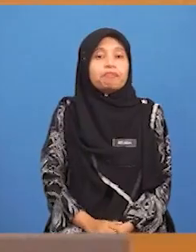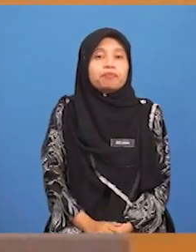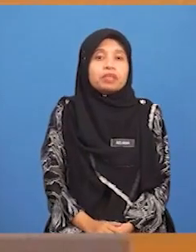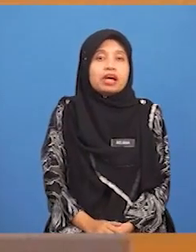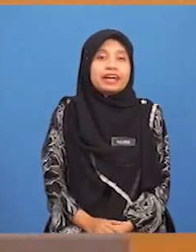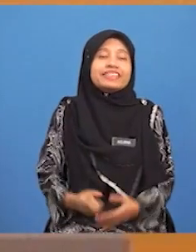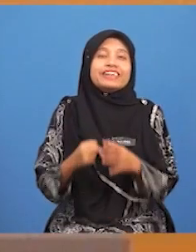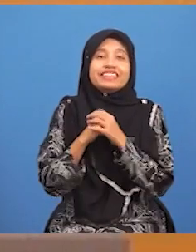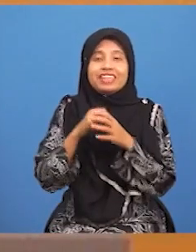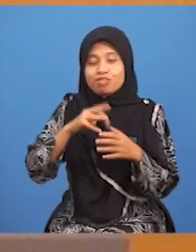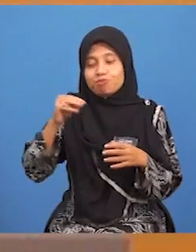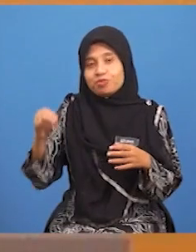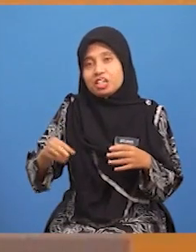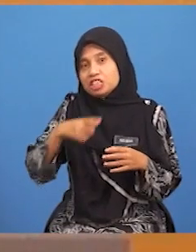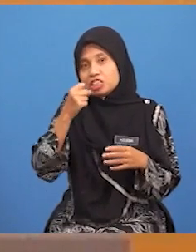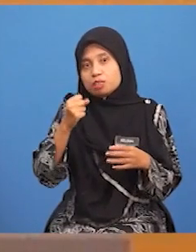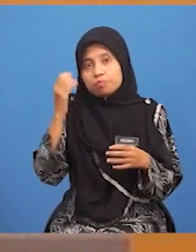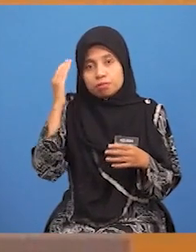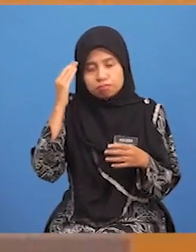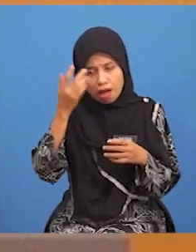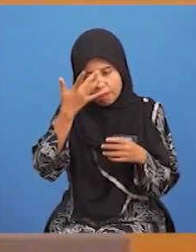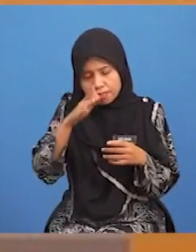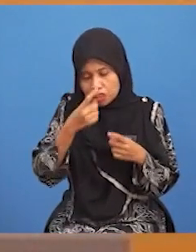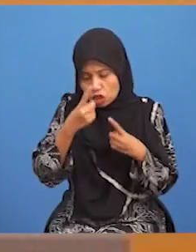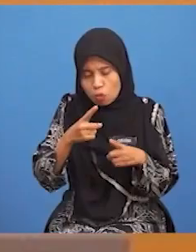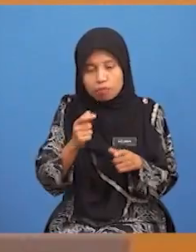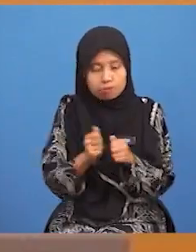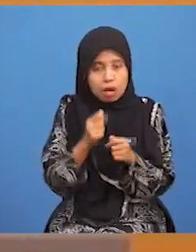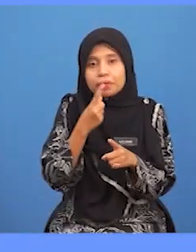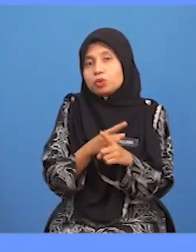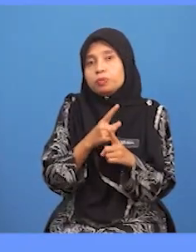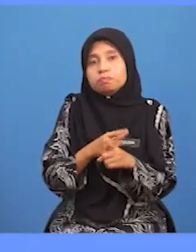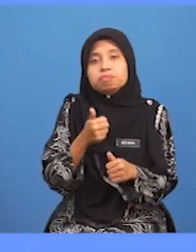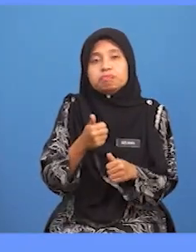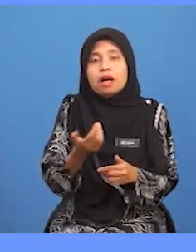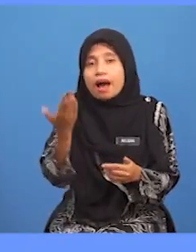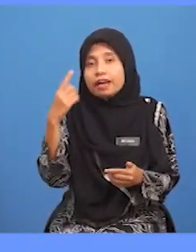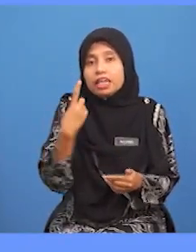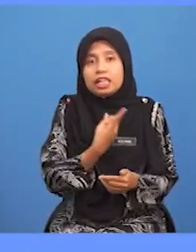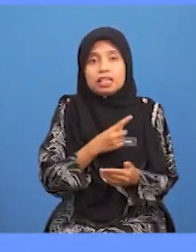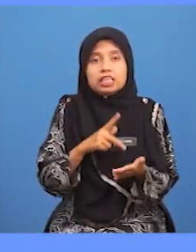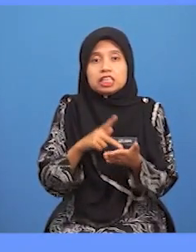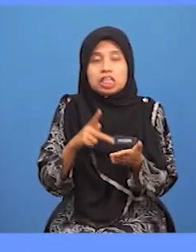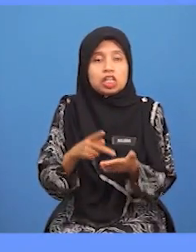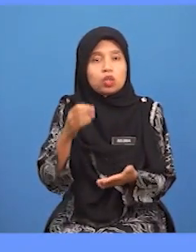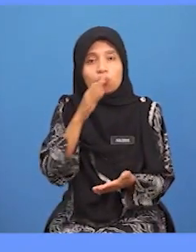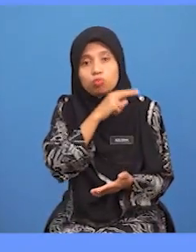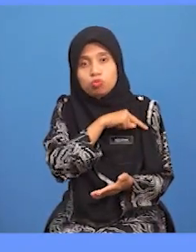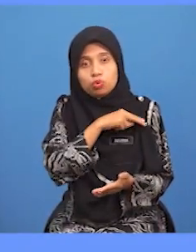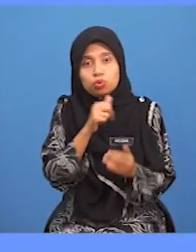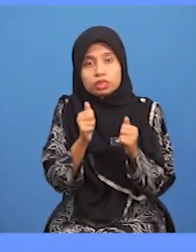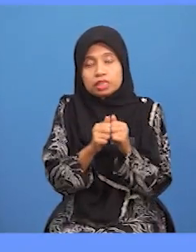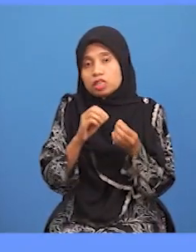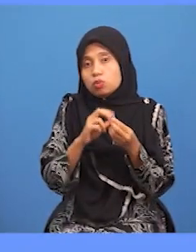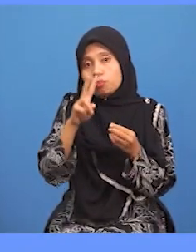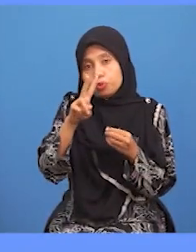RM19,340. Tahniah kepada murid yang dapat mengira dengan tepat. Mari kita kira keuntungan dengan menggunakan kaedah